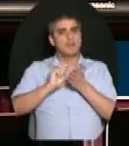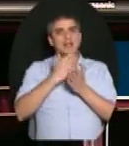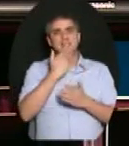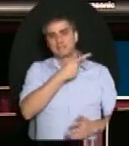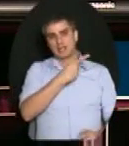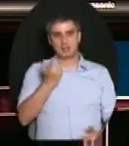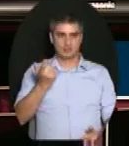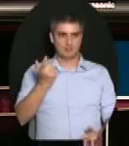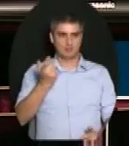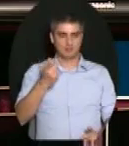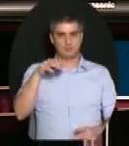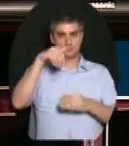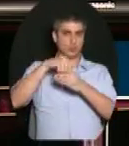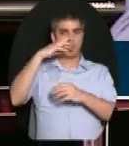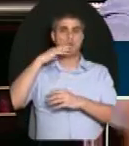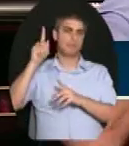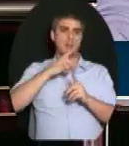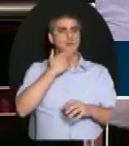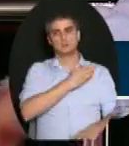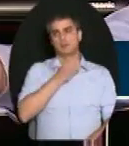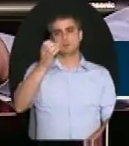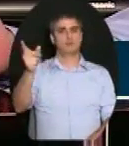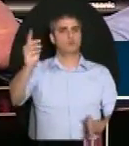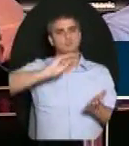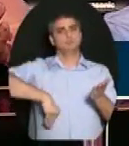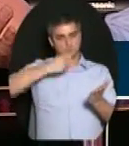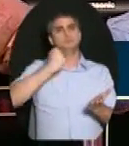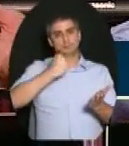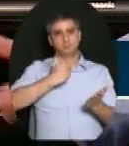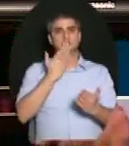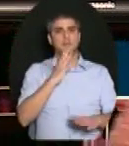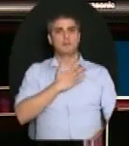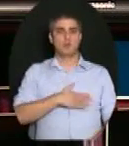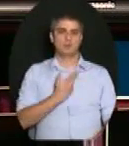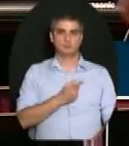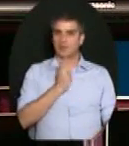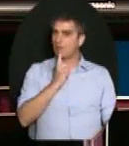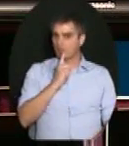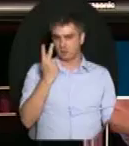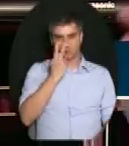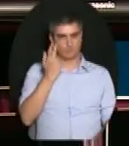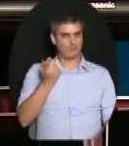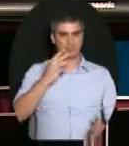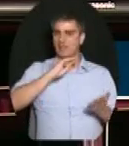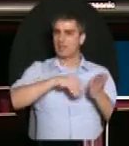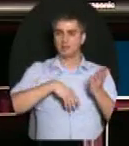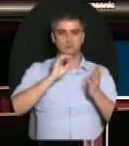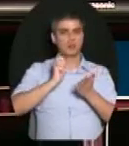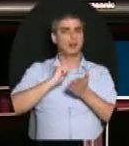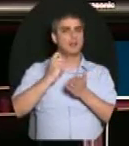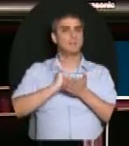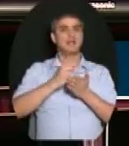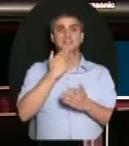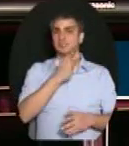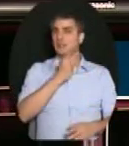ישראלי בבוקטעה, שיחתום על כל מה שישראל רוצה. אבל כמובן, חתימה של פקיד